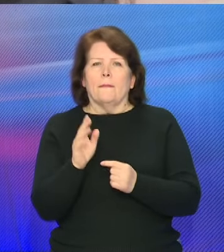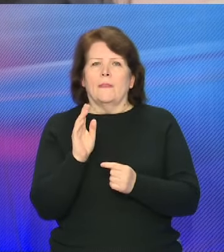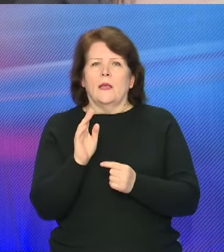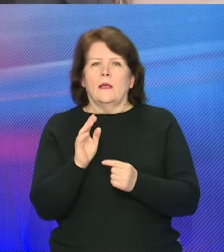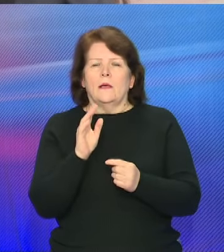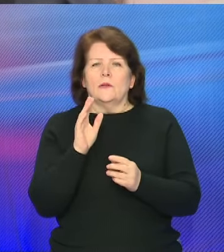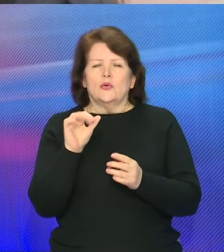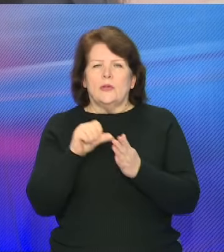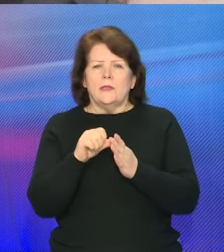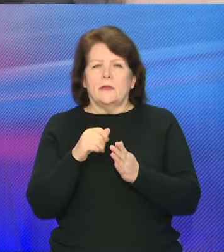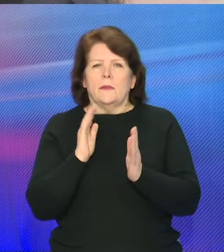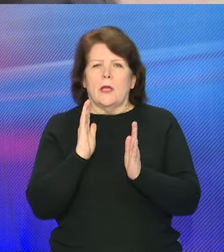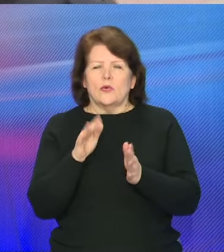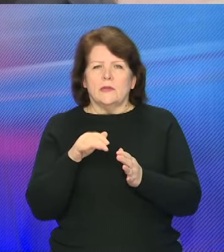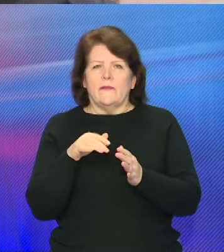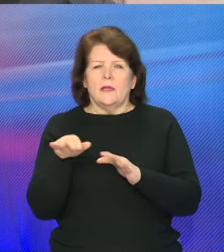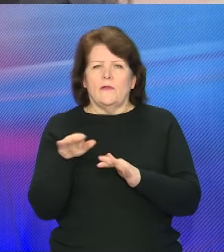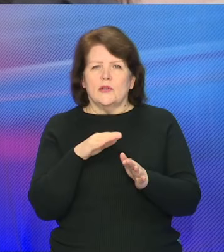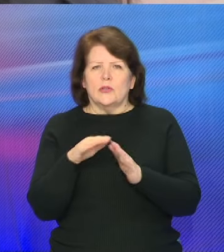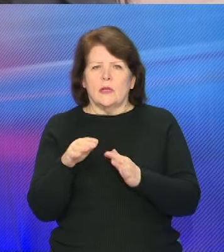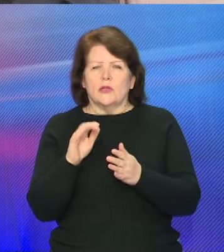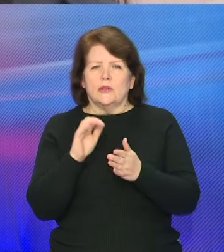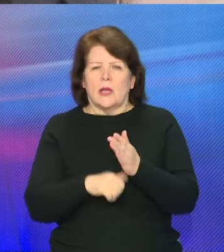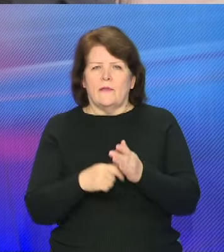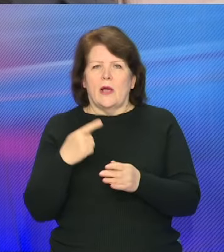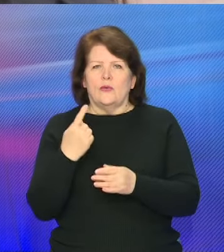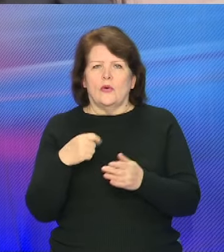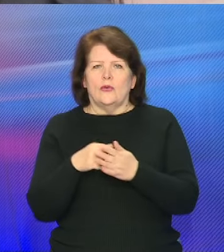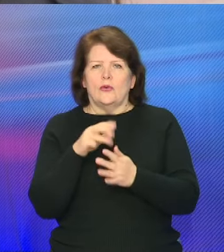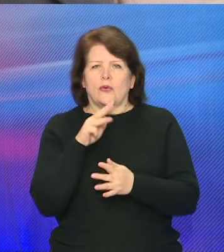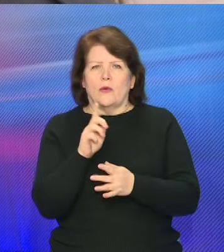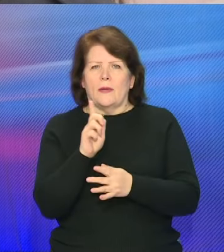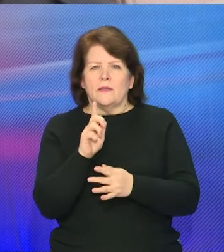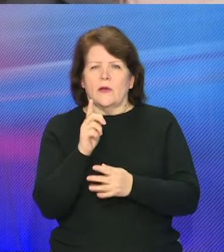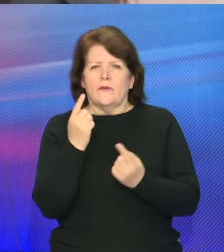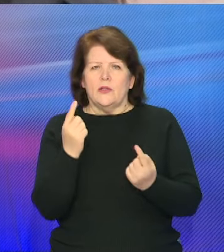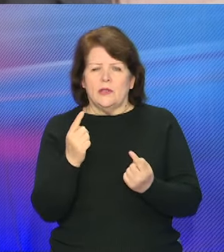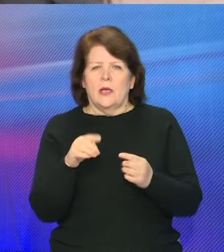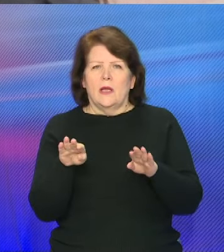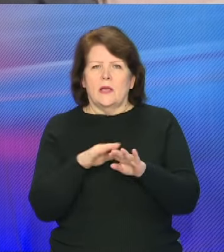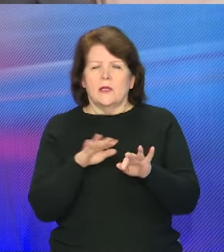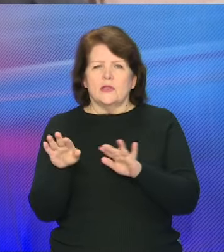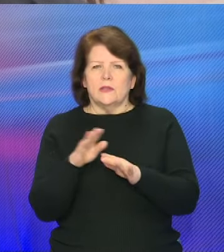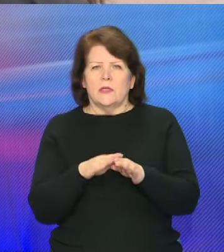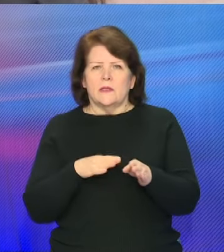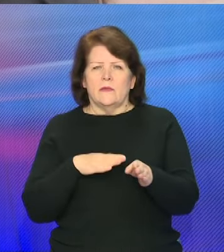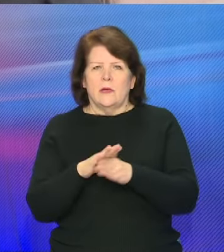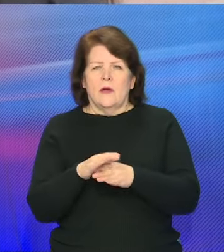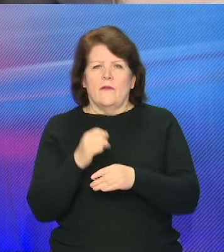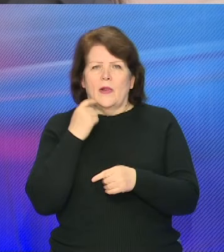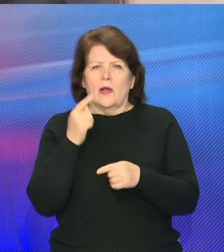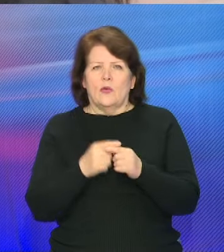дорожного движения предусмотрена ответственность в виде штрафа от 1 до 3 базовых величин. А те же действия, совершенные в состоянии